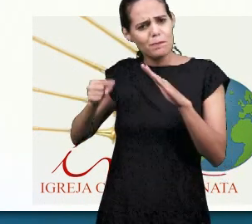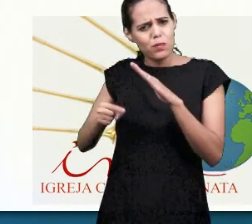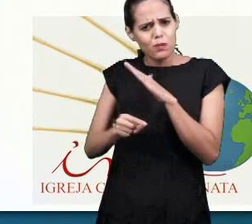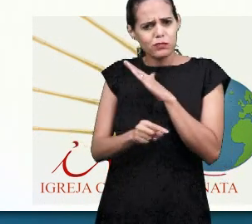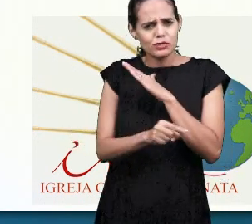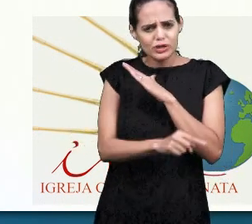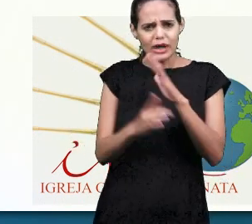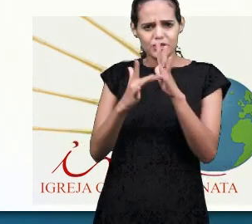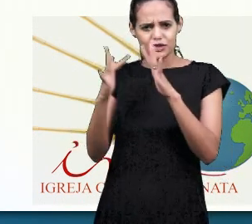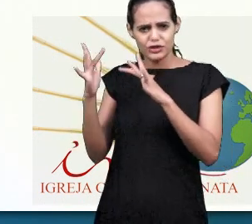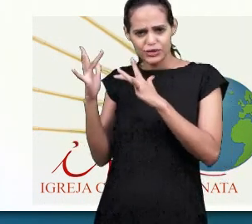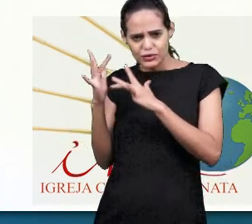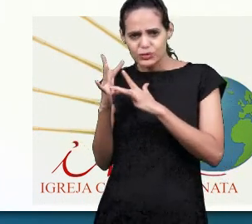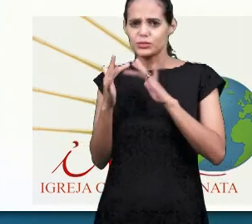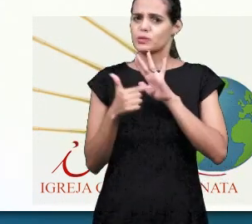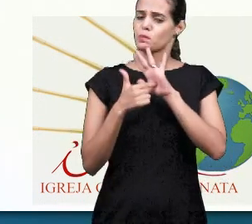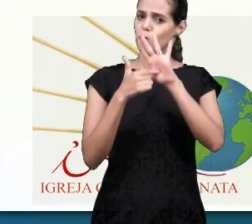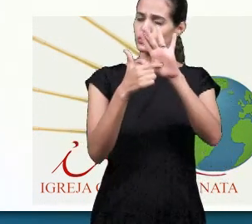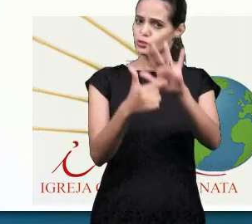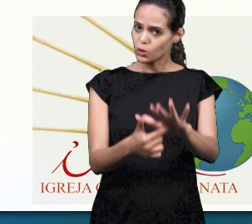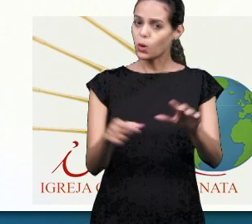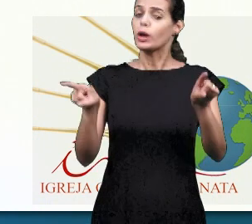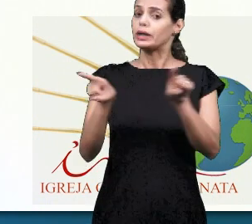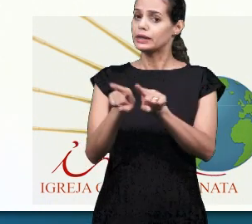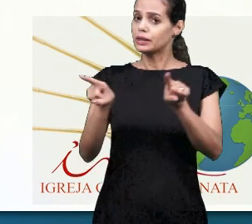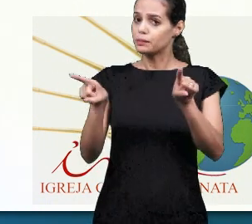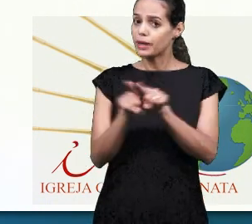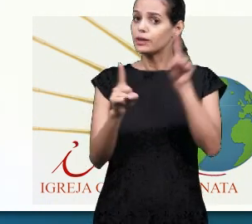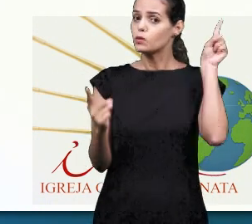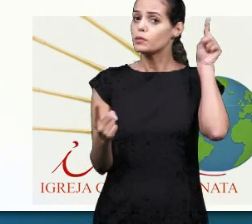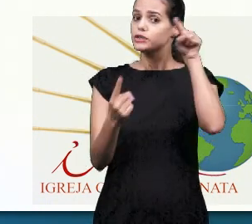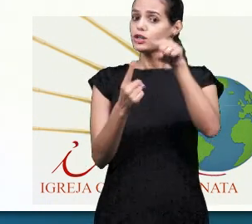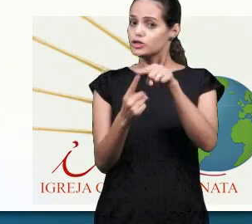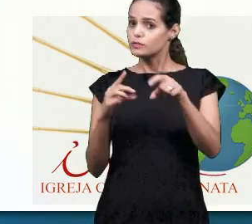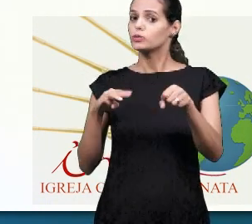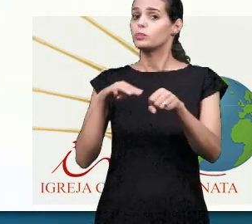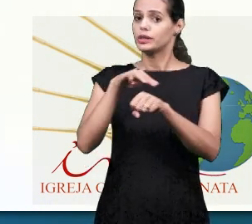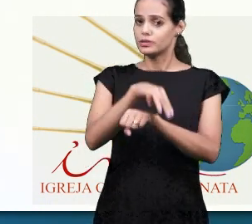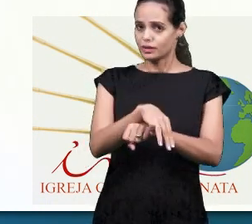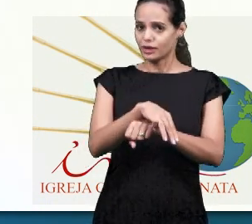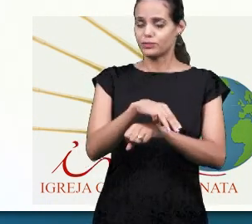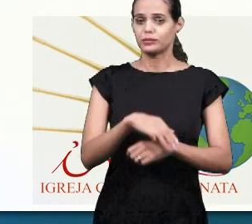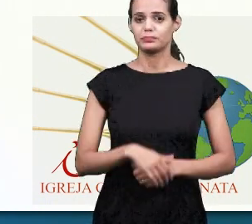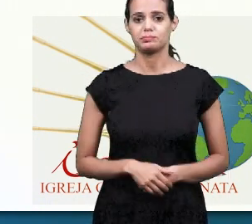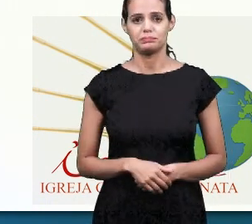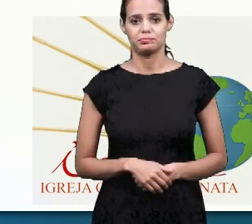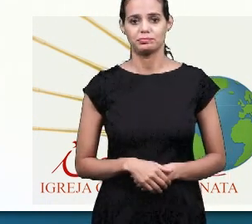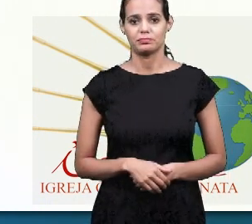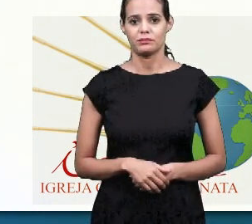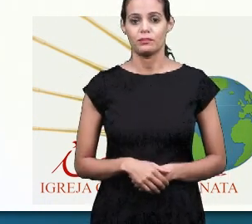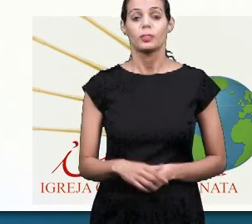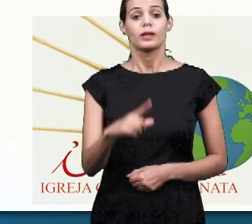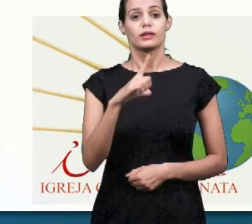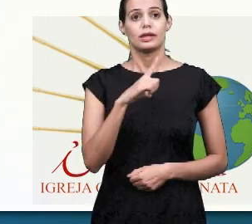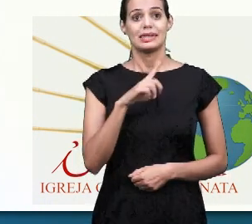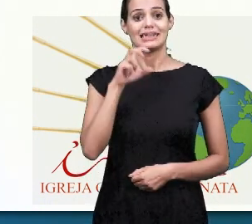quand elle a abandonné la couche à côté de la source et annoncé dans la ville le salut.